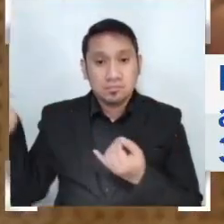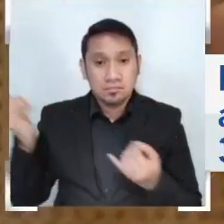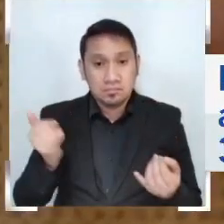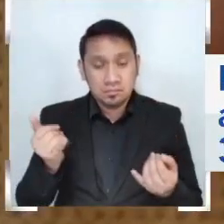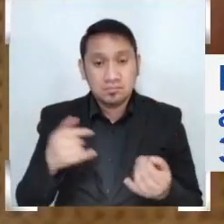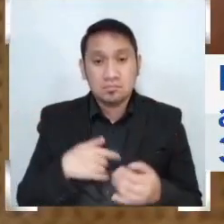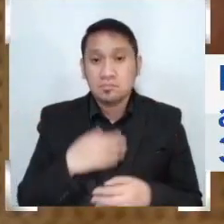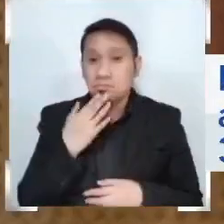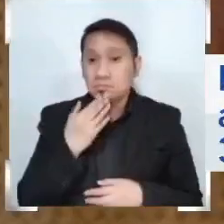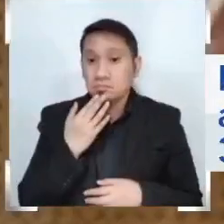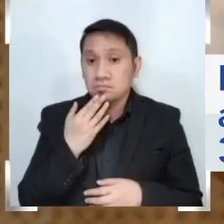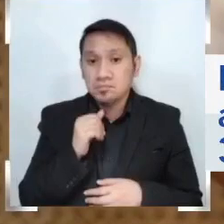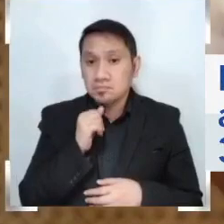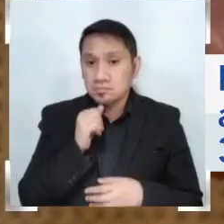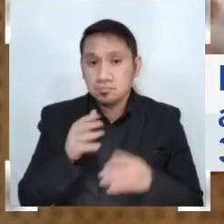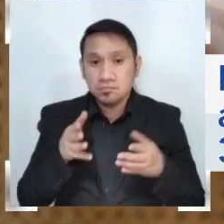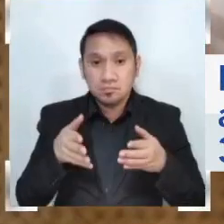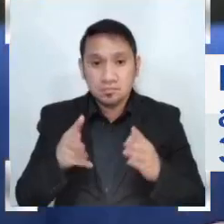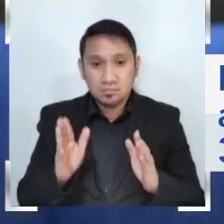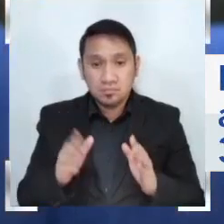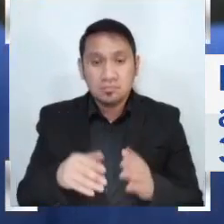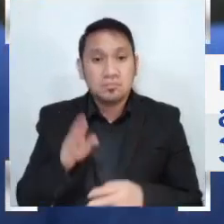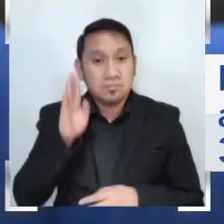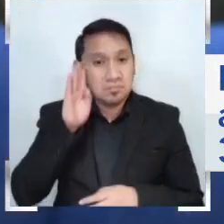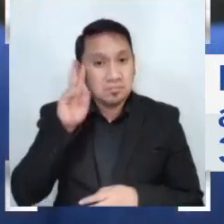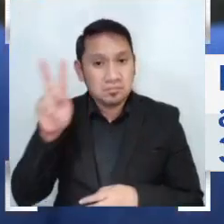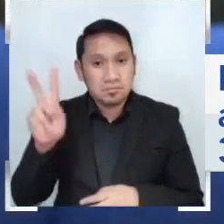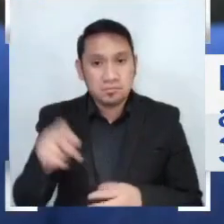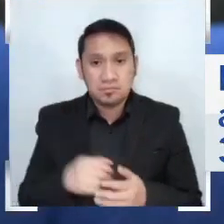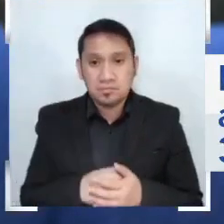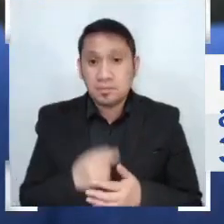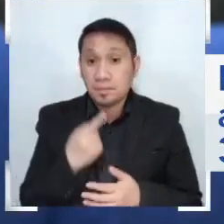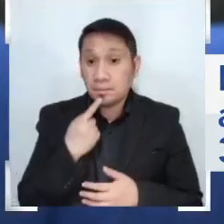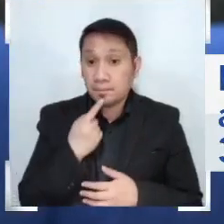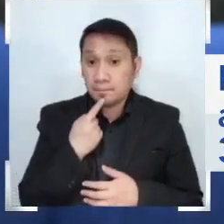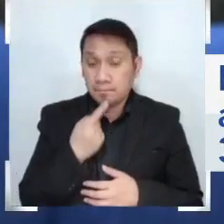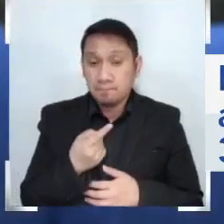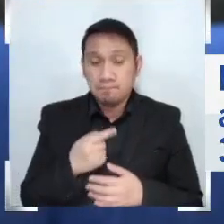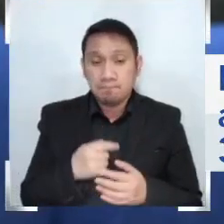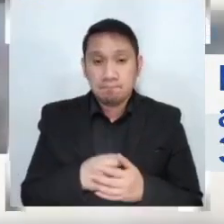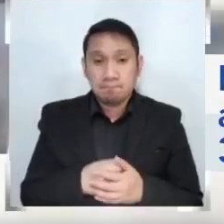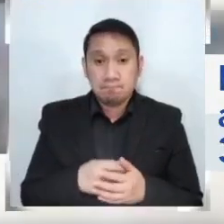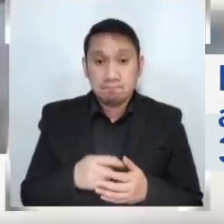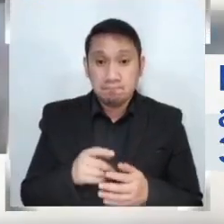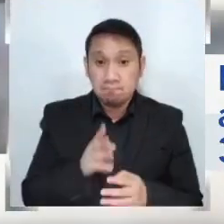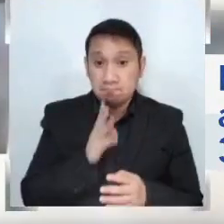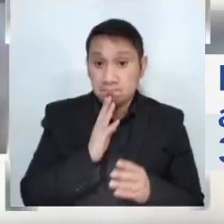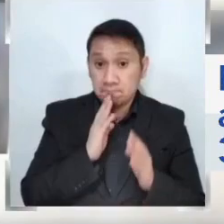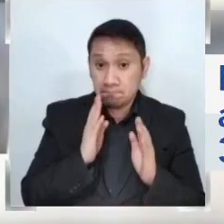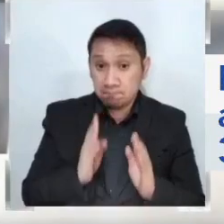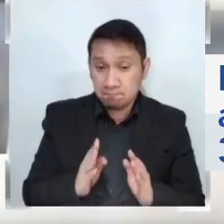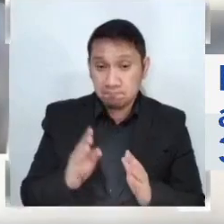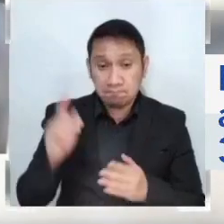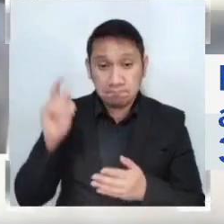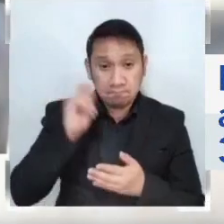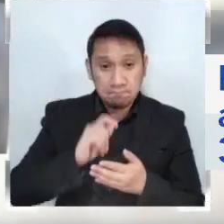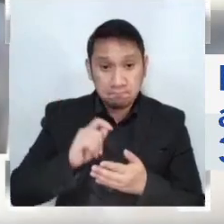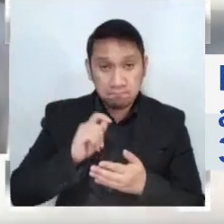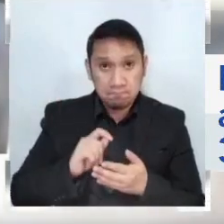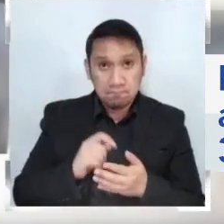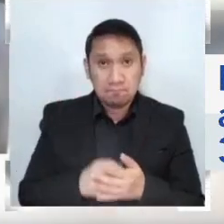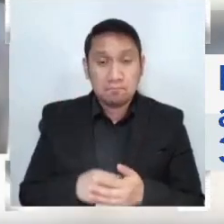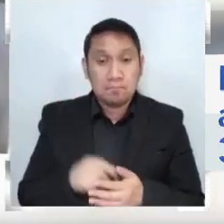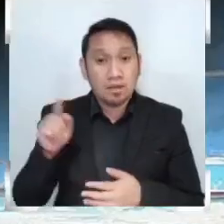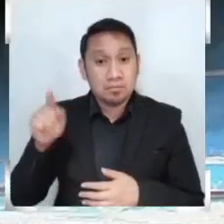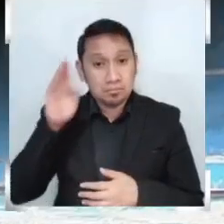hindi pinahintulutan ni Pangulong Bongbong Marcos. Ayon kay Press Secretary Trixie Cruz Angeles, ang Pangulo ay chairman din ng Sugar